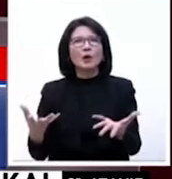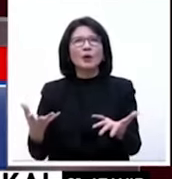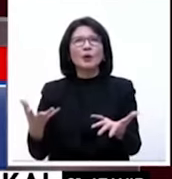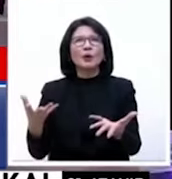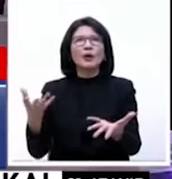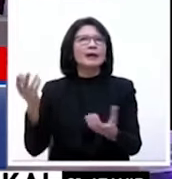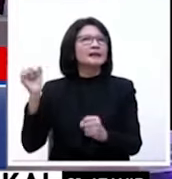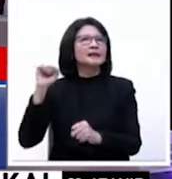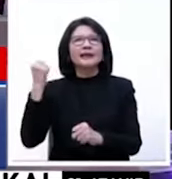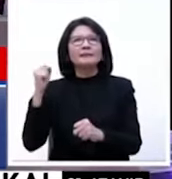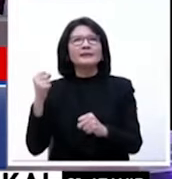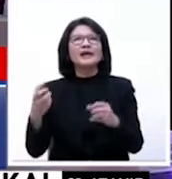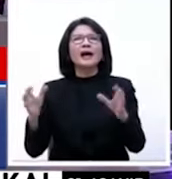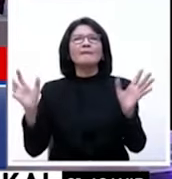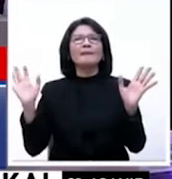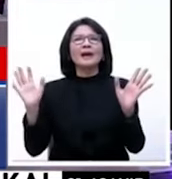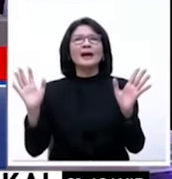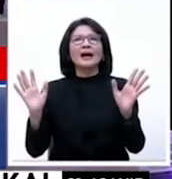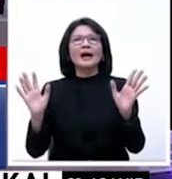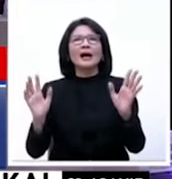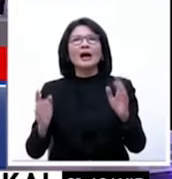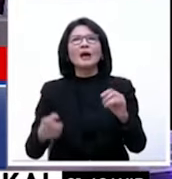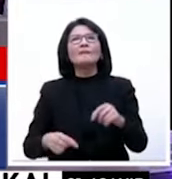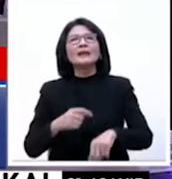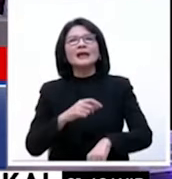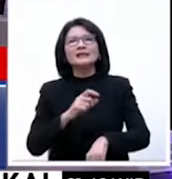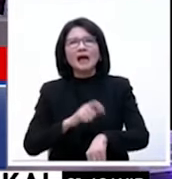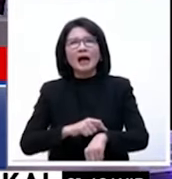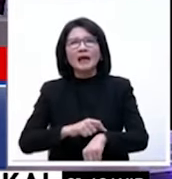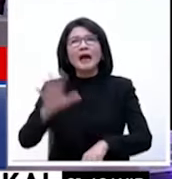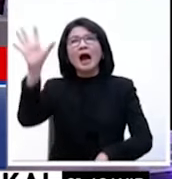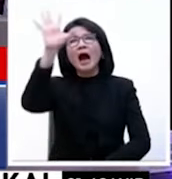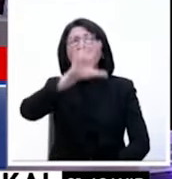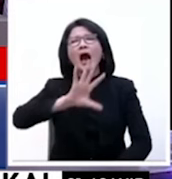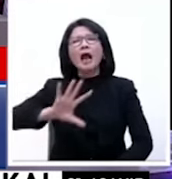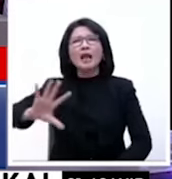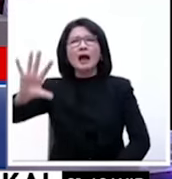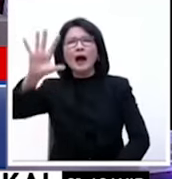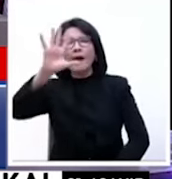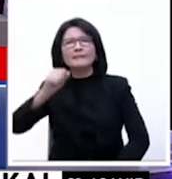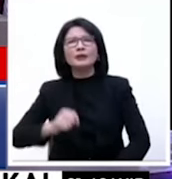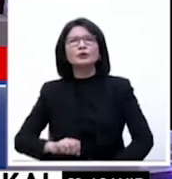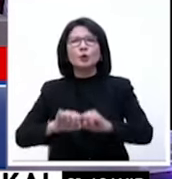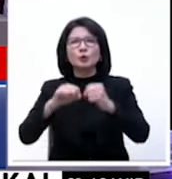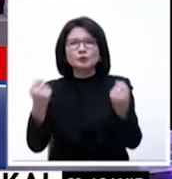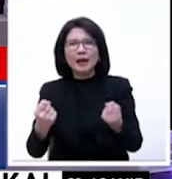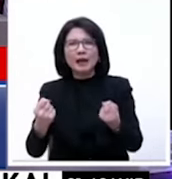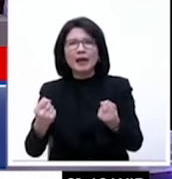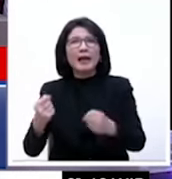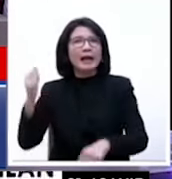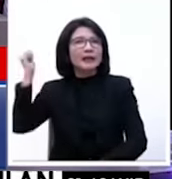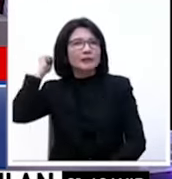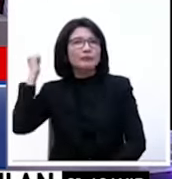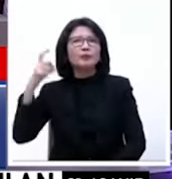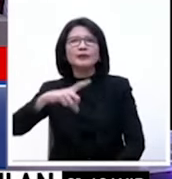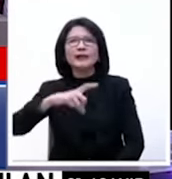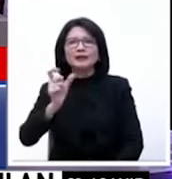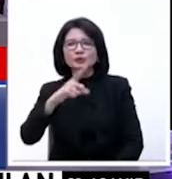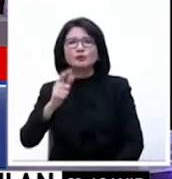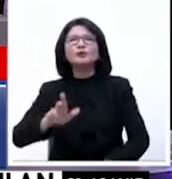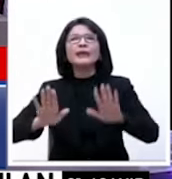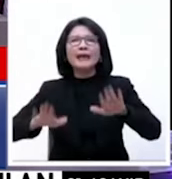apa-apa ketika terjadi perusakan alam yang ibu dan para cucu itu